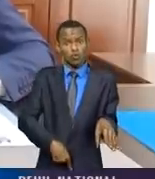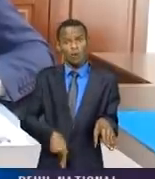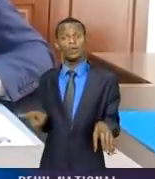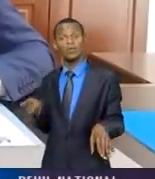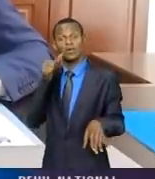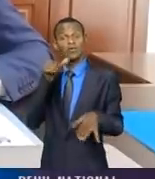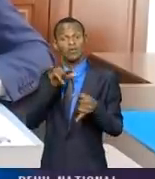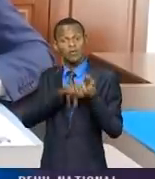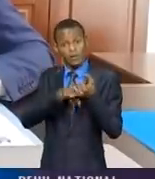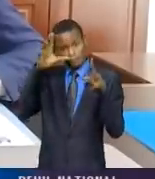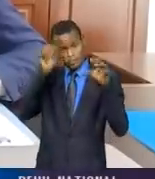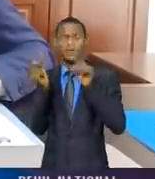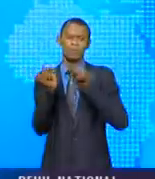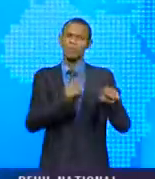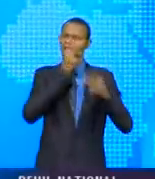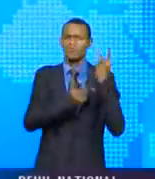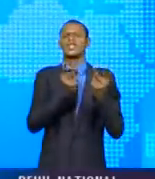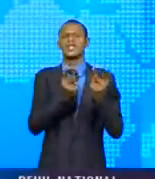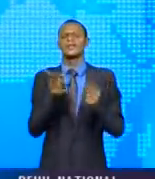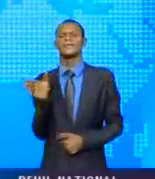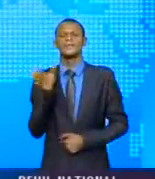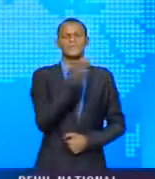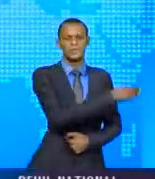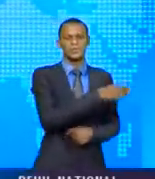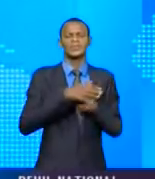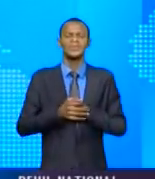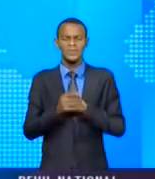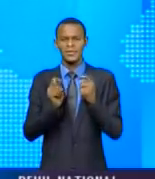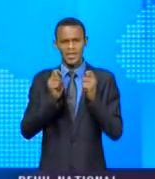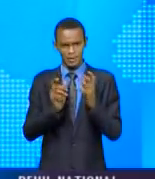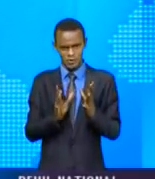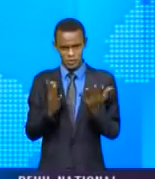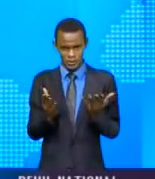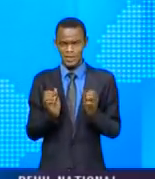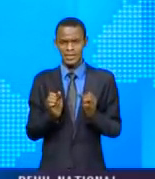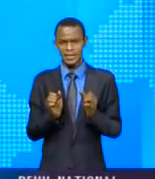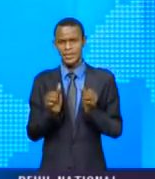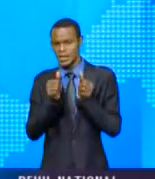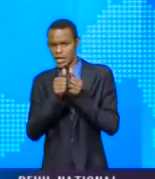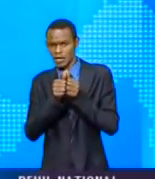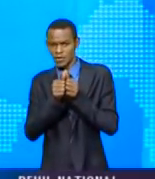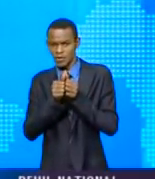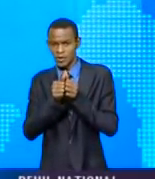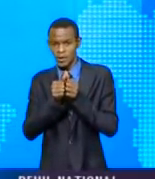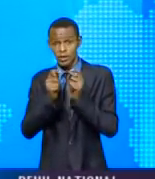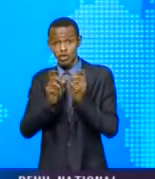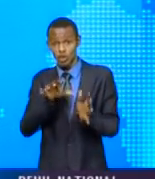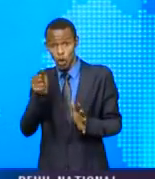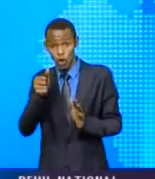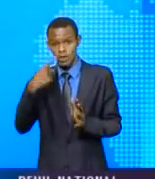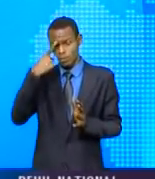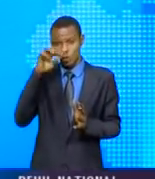famille et les journalistes et animateurs de la radio de la femme anne ateliers des formations